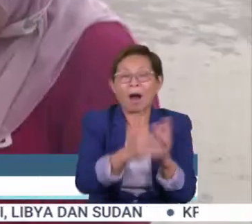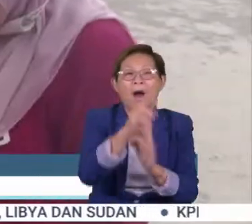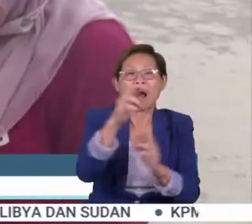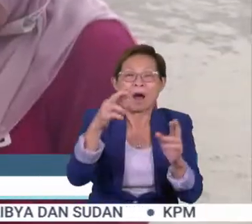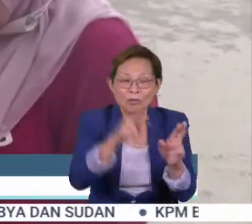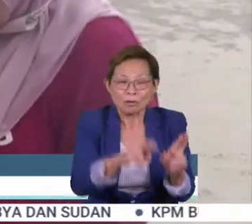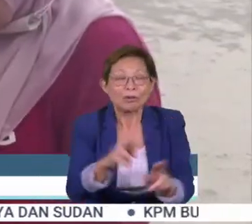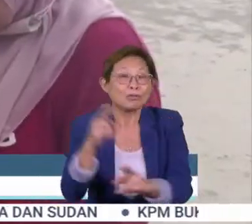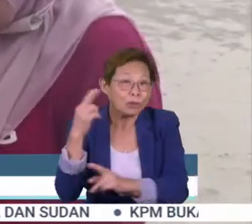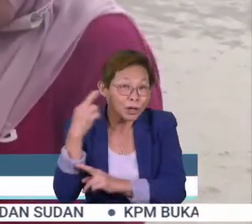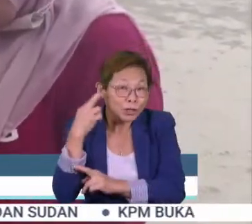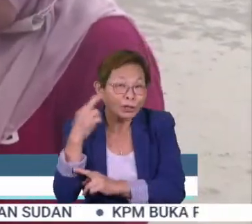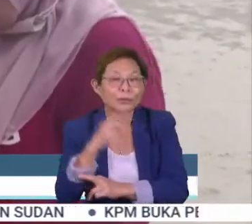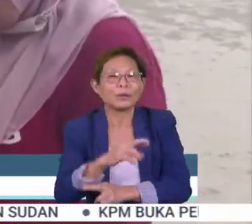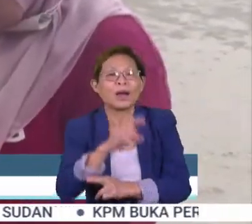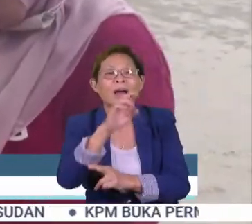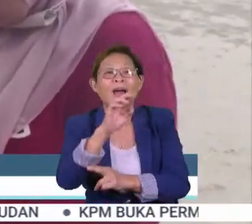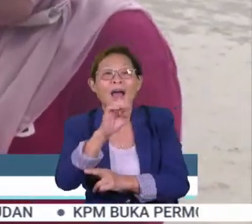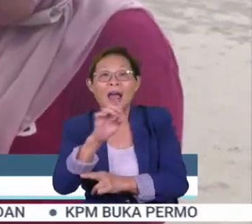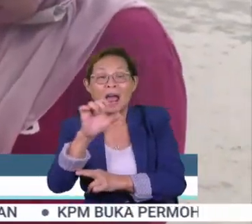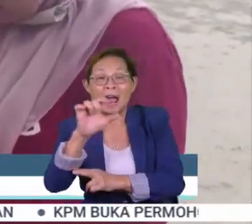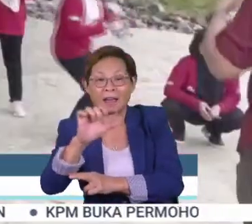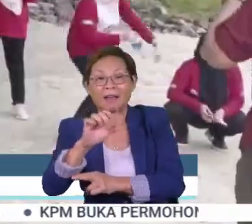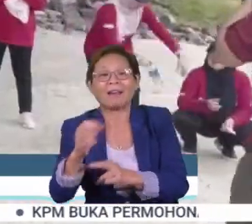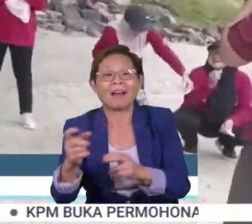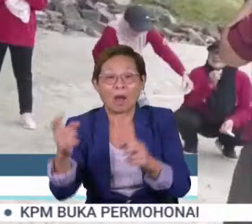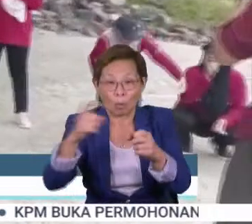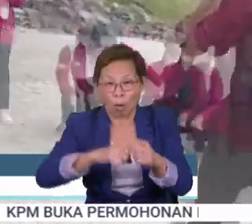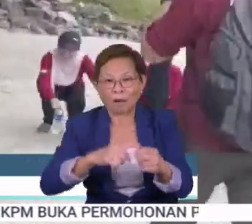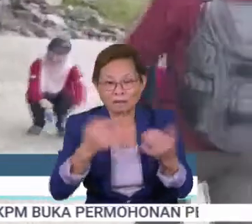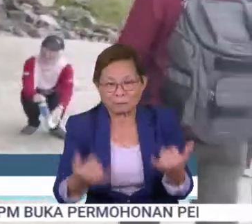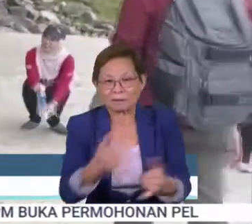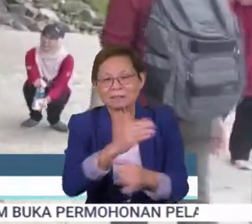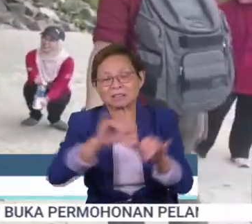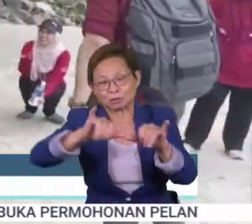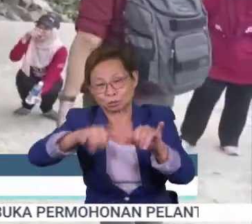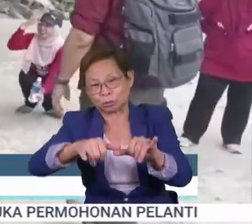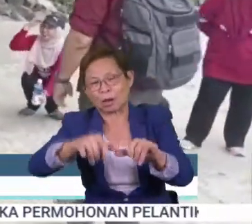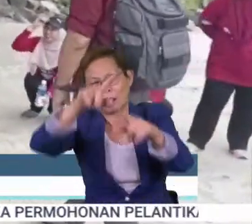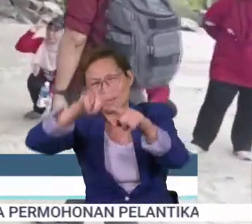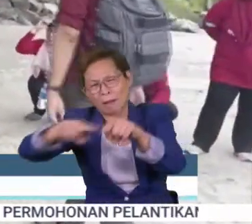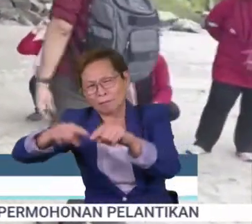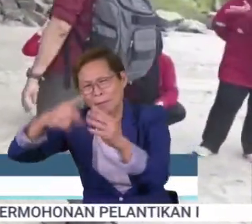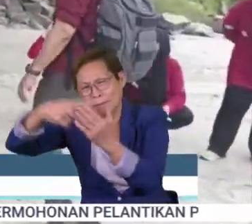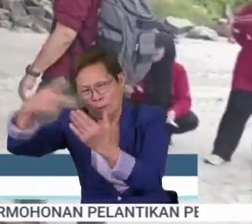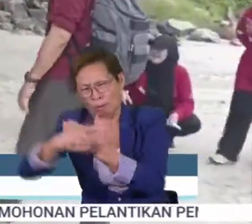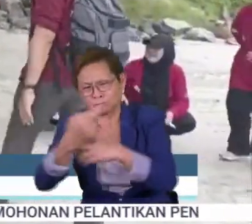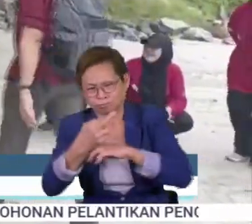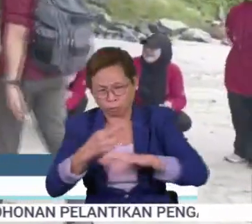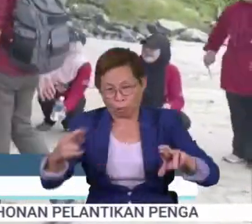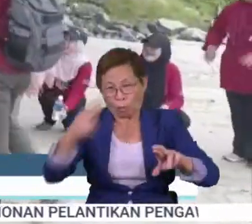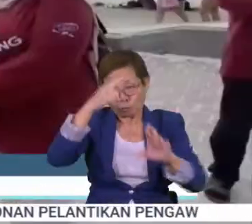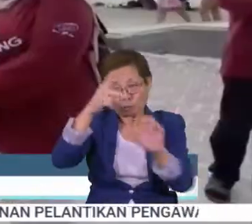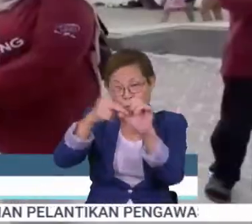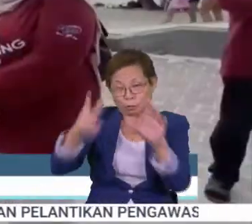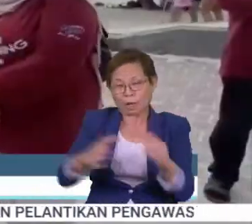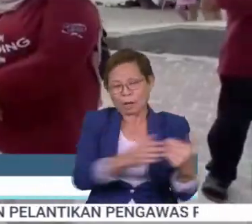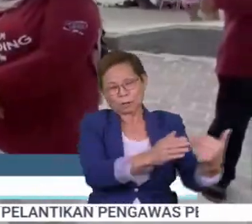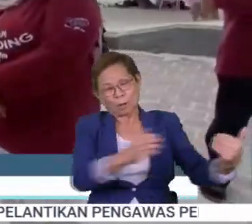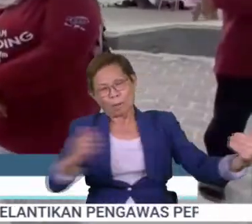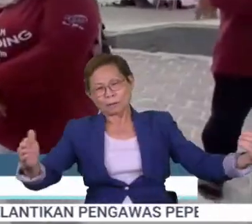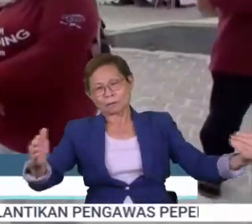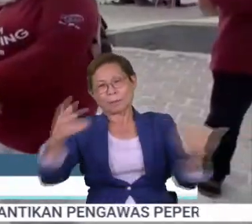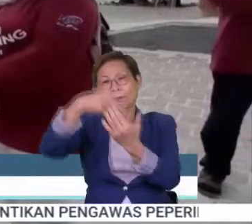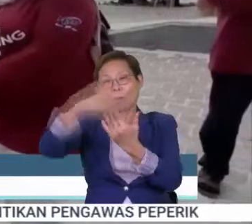radio, bahagian berita ehwal semasa dan bahagian kejuruteraan. Pelbagai pengisian disediakan untuk peserta sepanjang